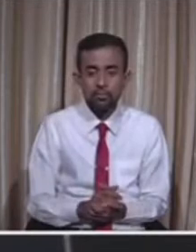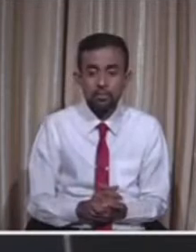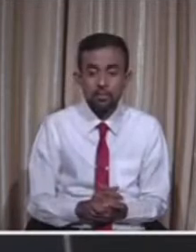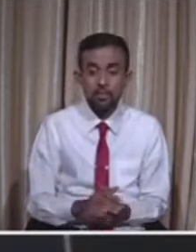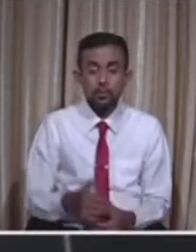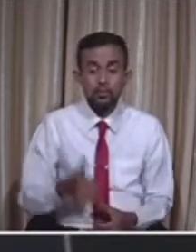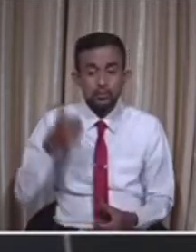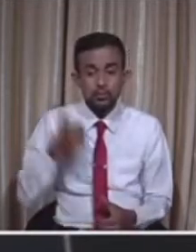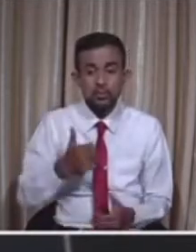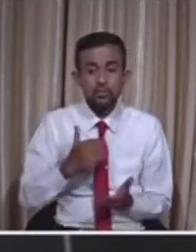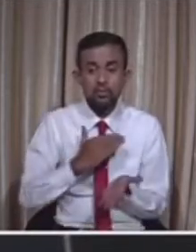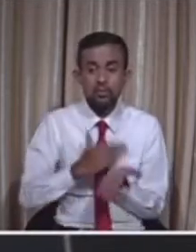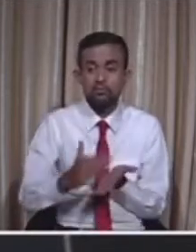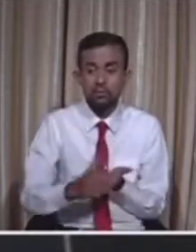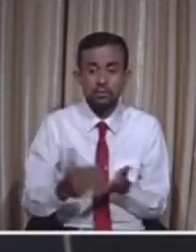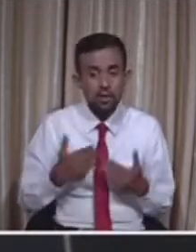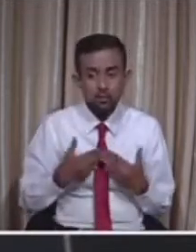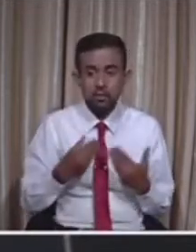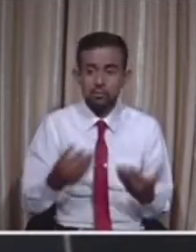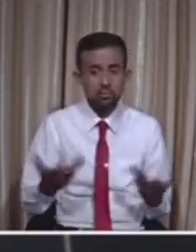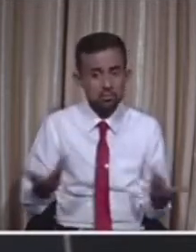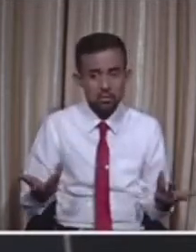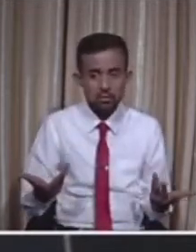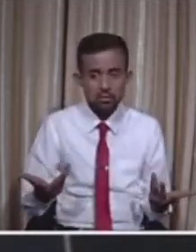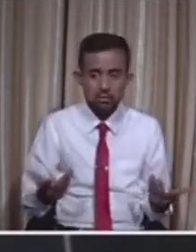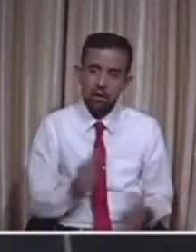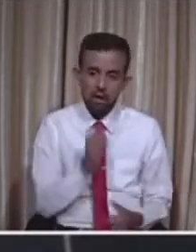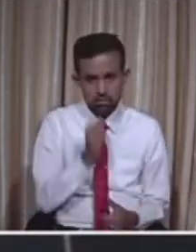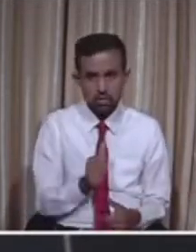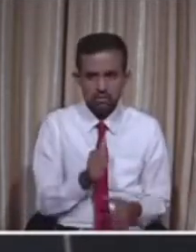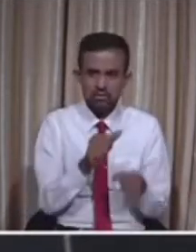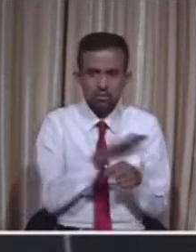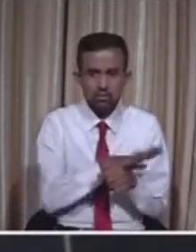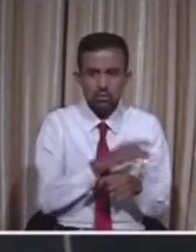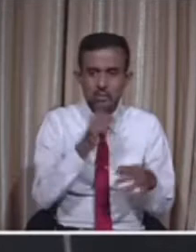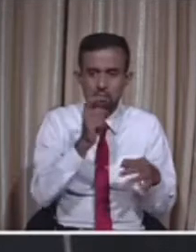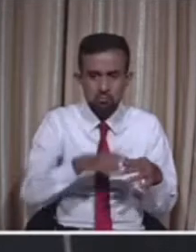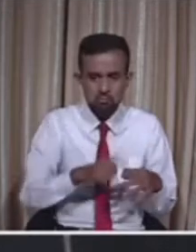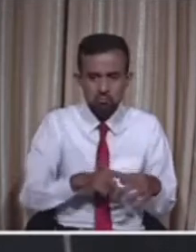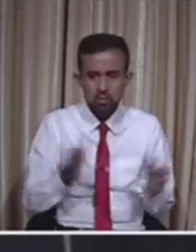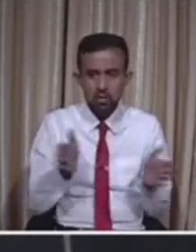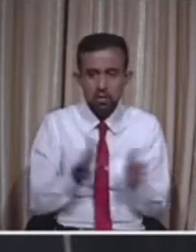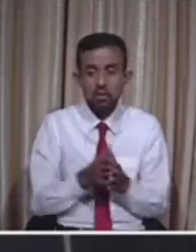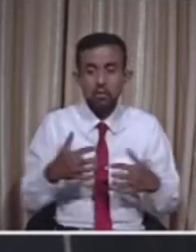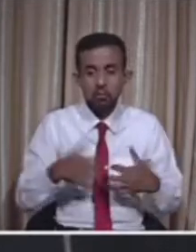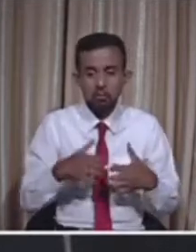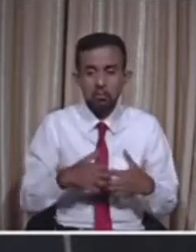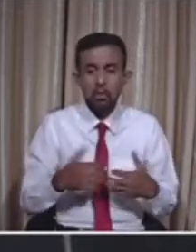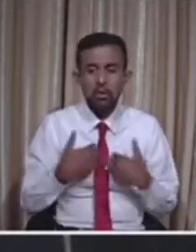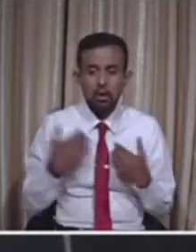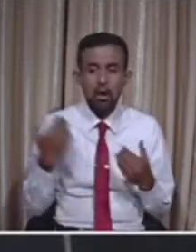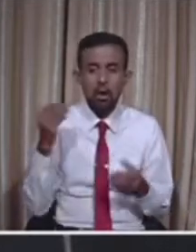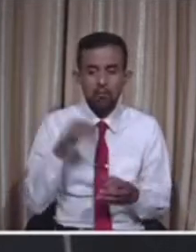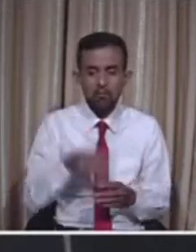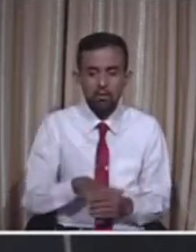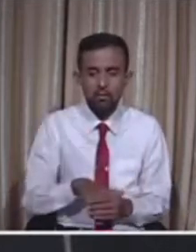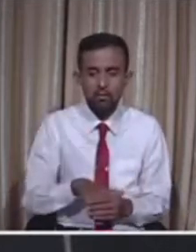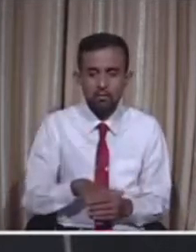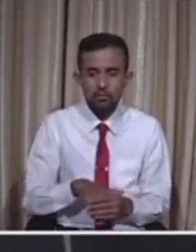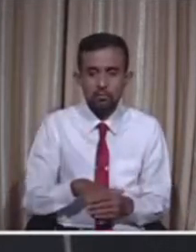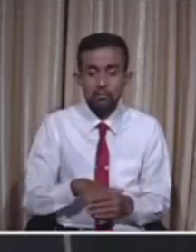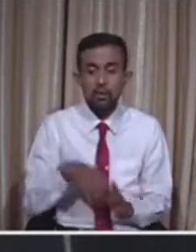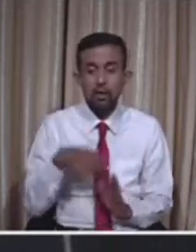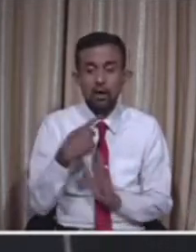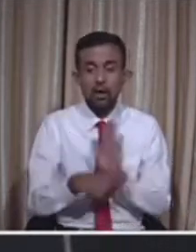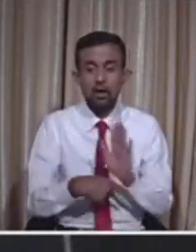විශිෂ්ටතම සේවාව අපිට කරන්න බැරි වුණ එක ඇත්ත. කොවිඩ් මාරාන්තික වසංගතයත් එක්ක පොරබදවද අපි ආවේ. ඒ නිසා